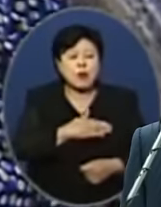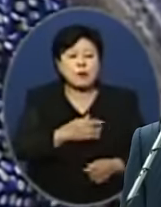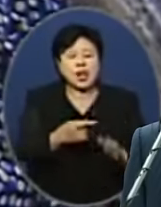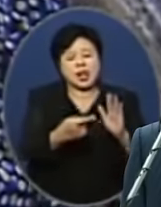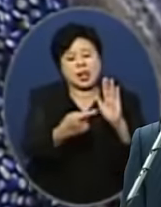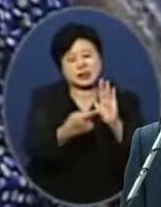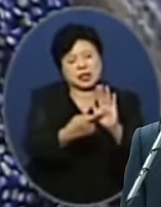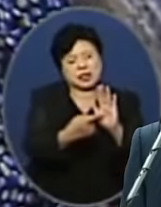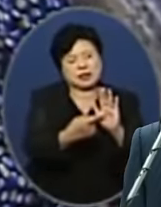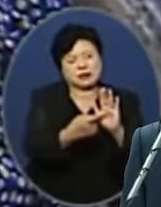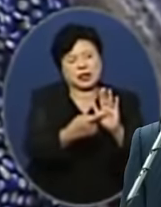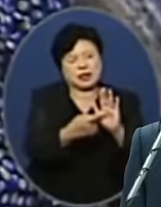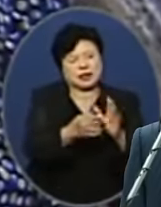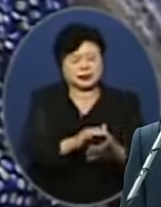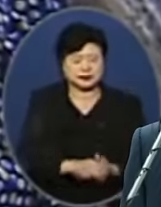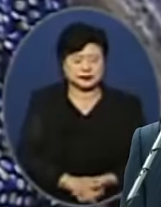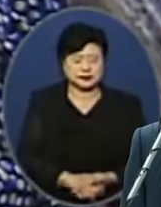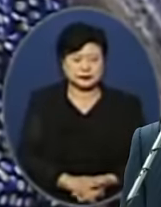내 몸에 미쳤구나.